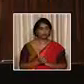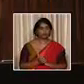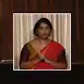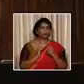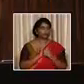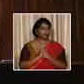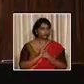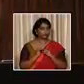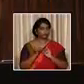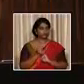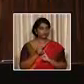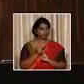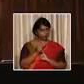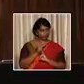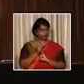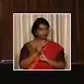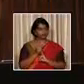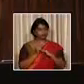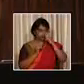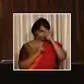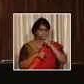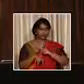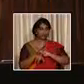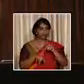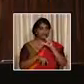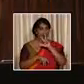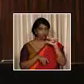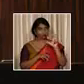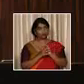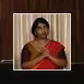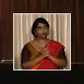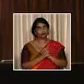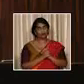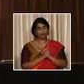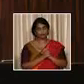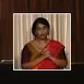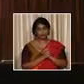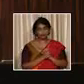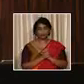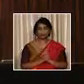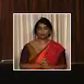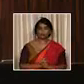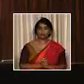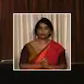ඊළඟට ගරු සිවනානම් සිවඥානම් ශ්‍රීධරන් මෙතුමා මිනිත්තු 18ක් කාලයක් තිනුම්.